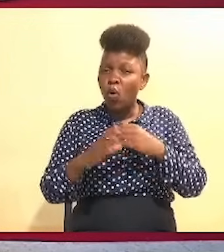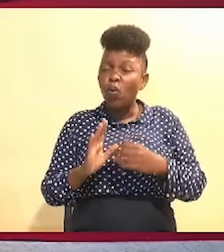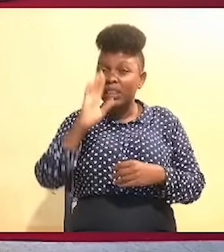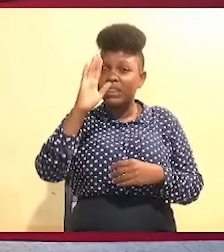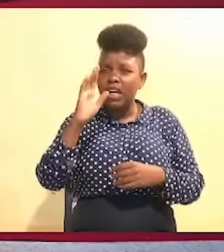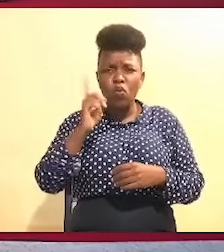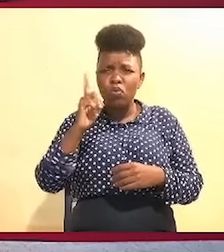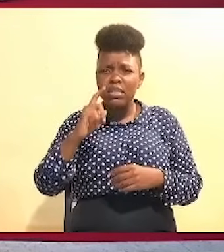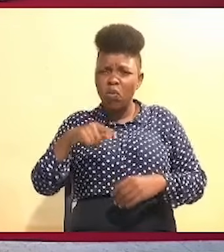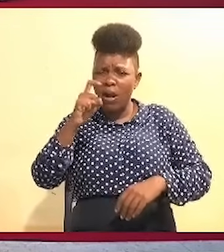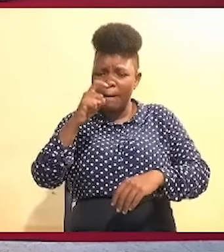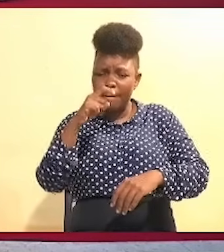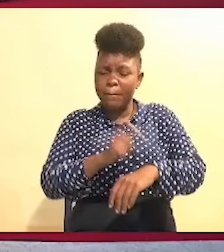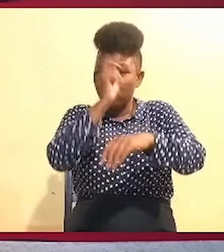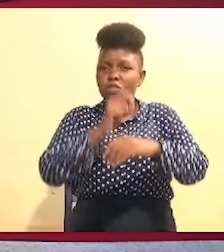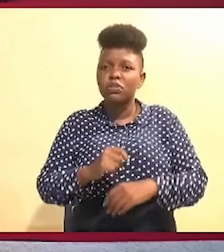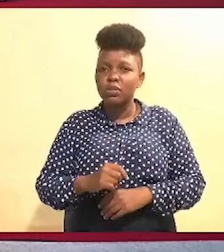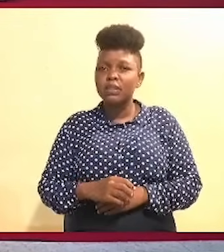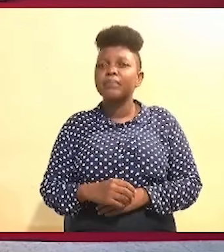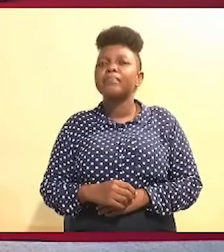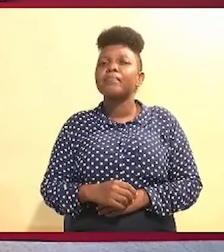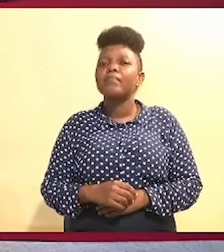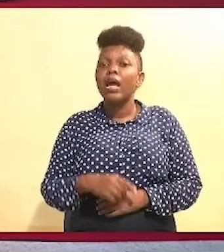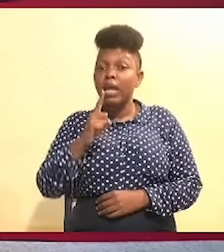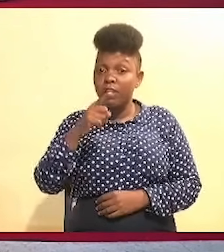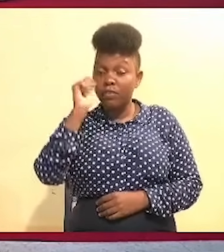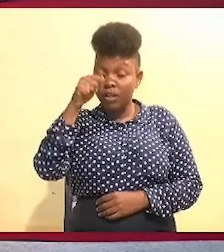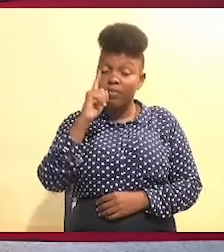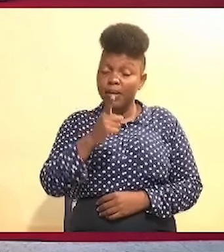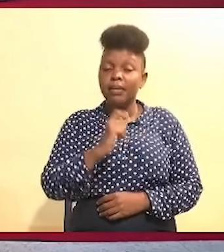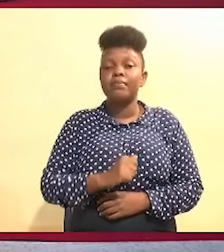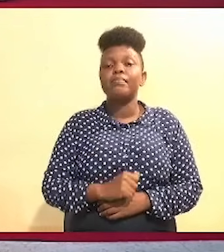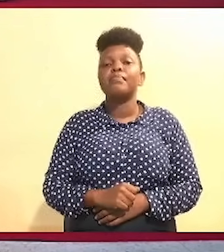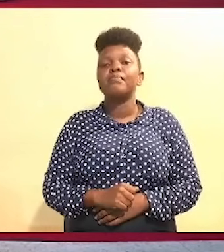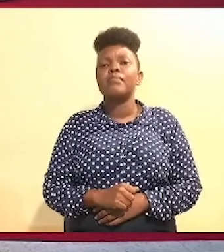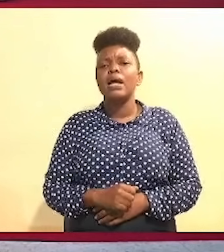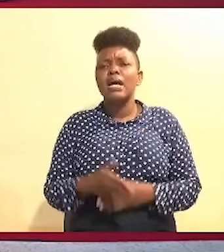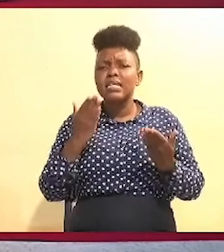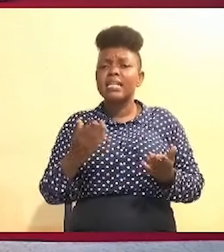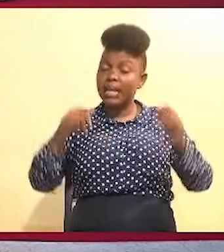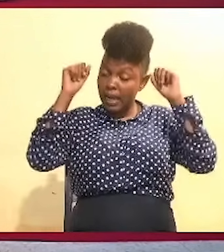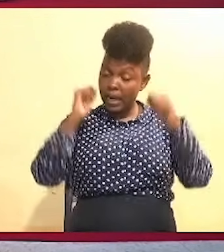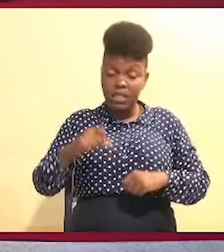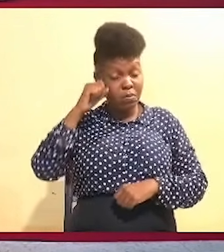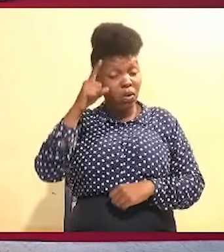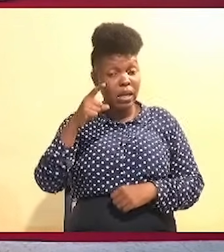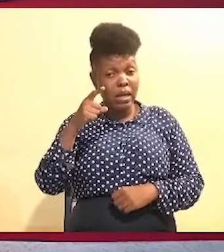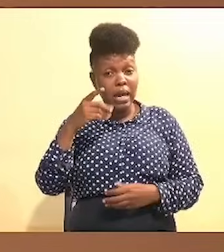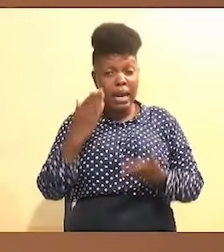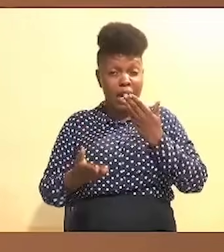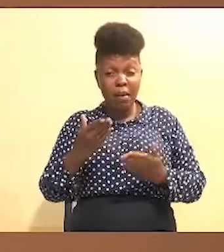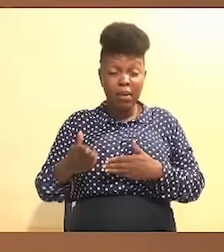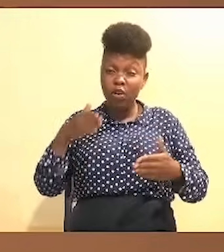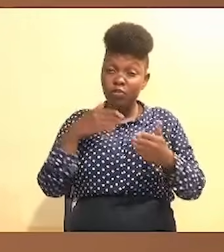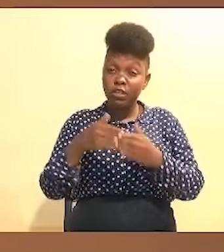reminder kwa kuna kupigwa shoti mzee. Hivyo ndivyo ilivyo. Sasa lazima uelewe namna ya kufikisha huu